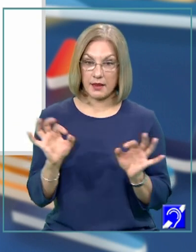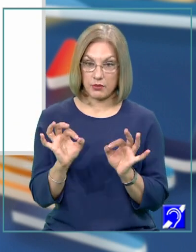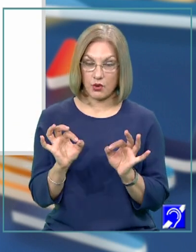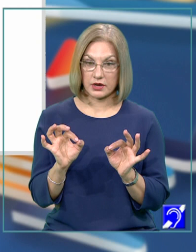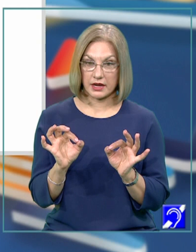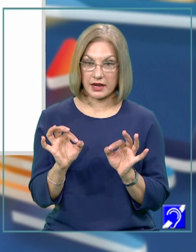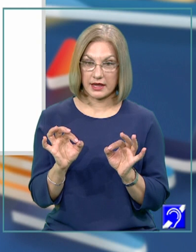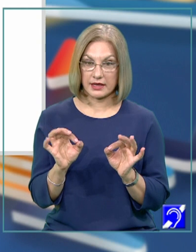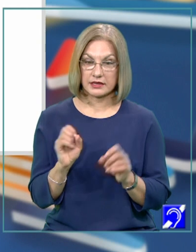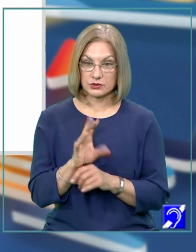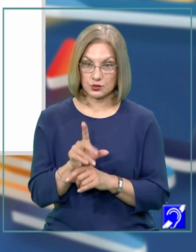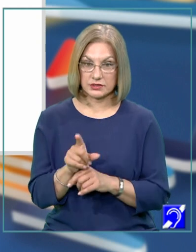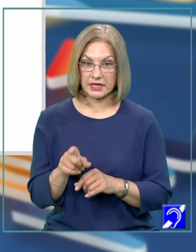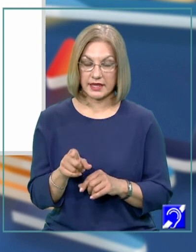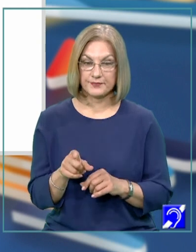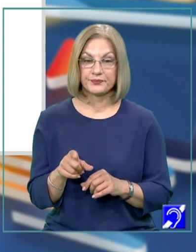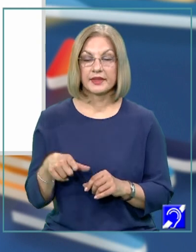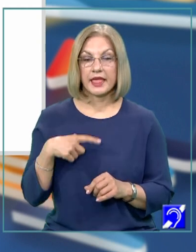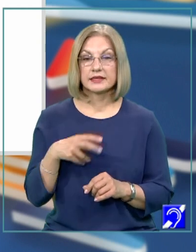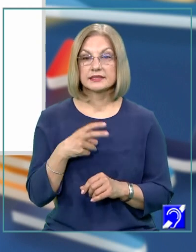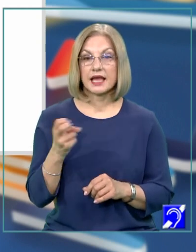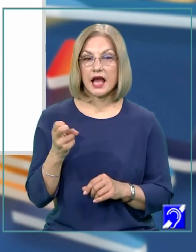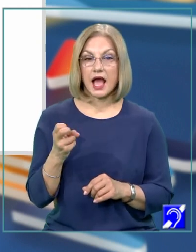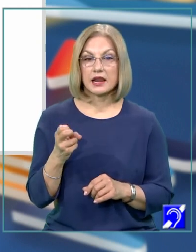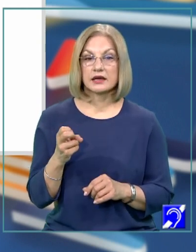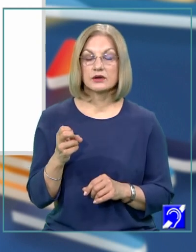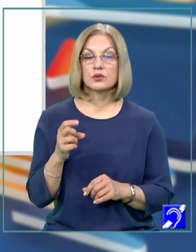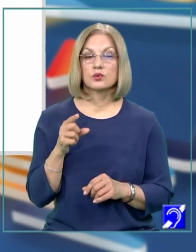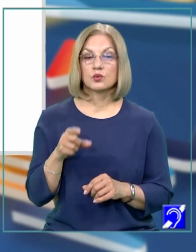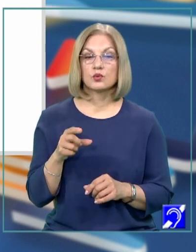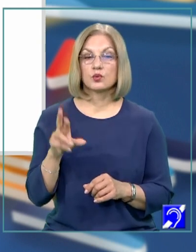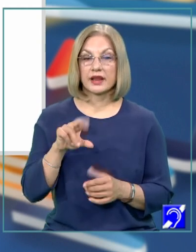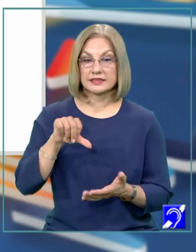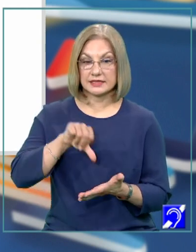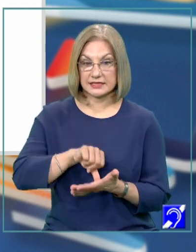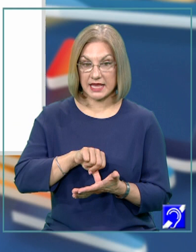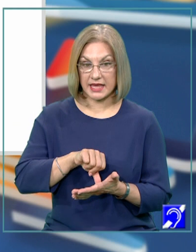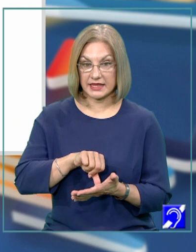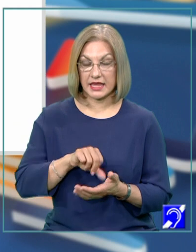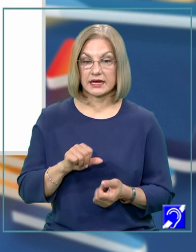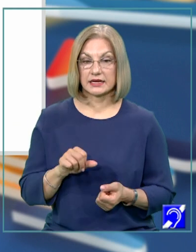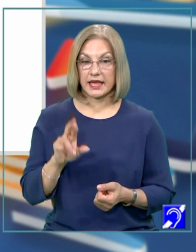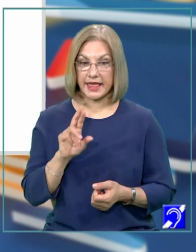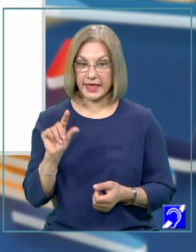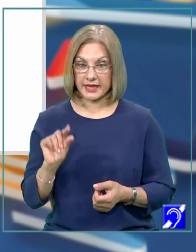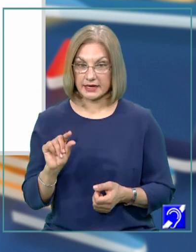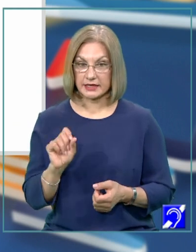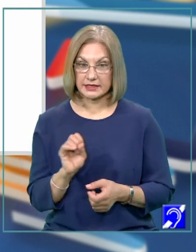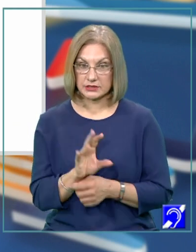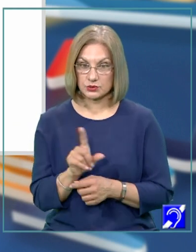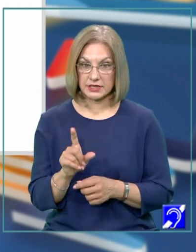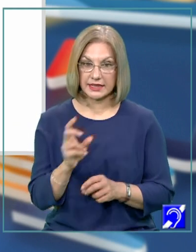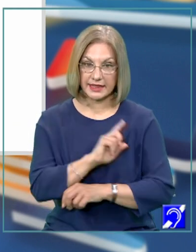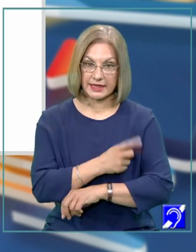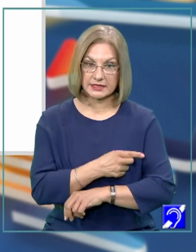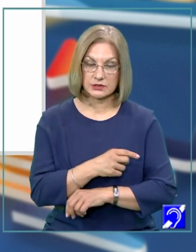noastre este egală cu rezistența internă a sursei de tensiune